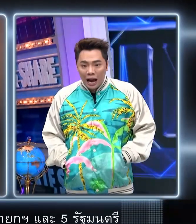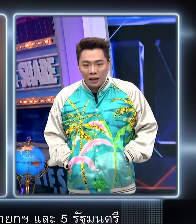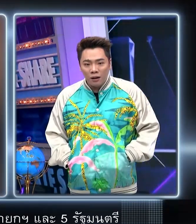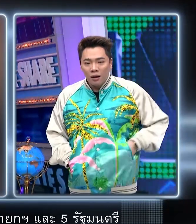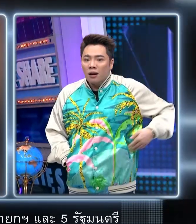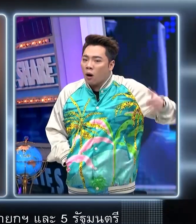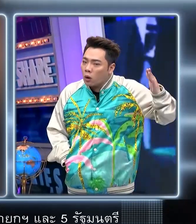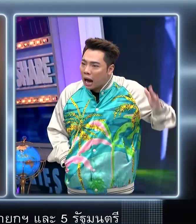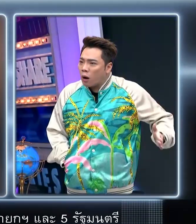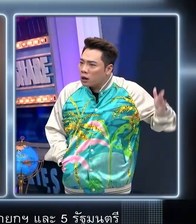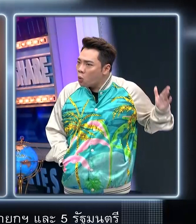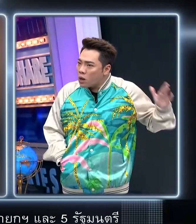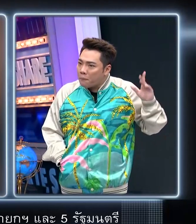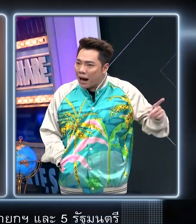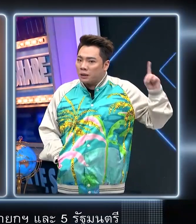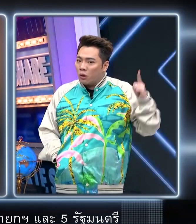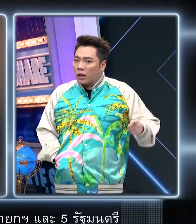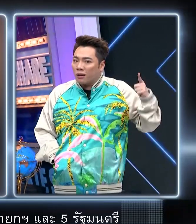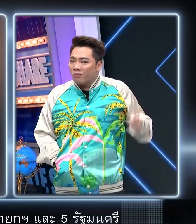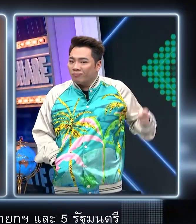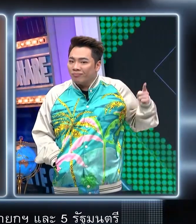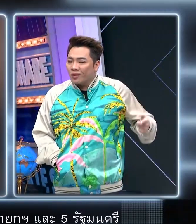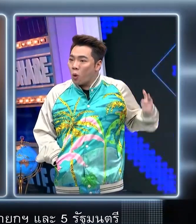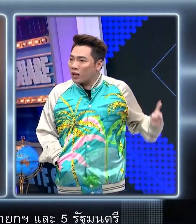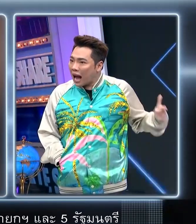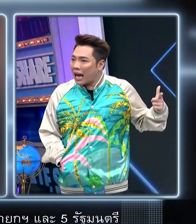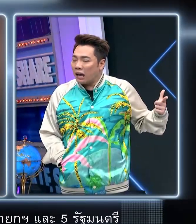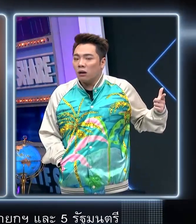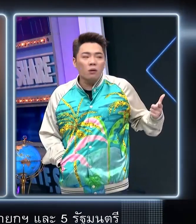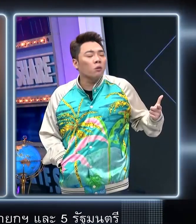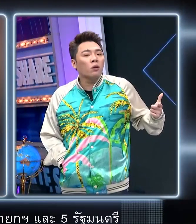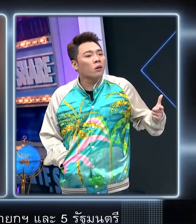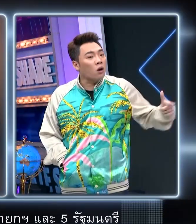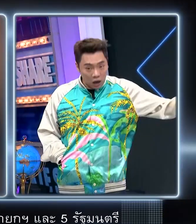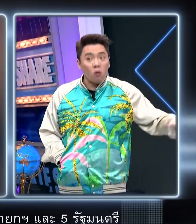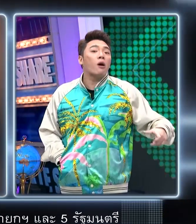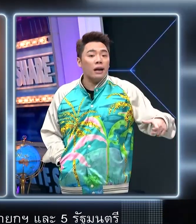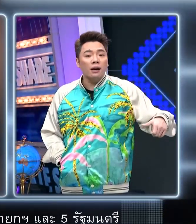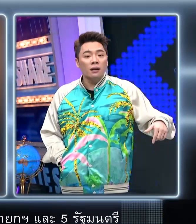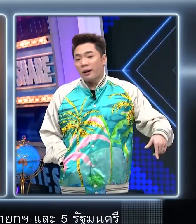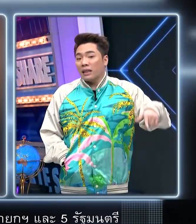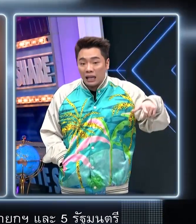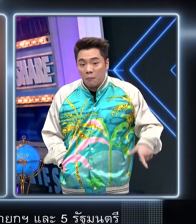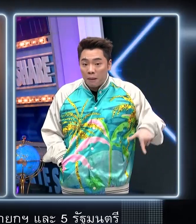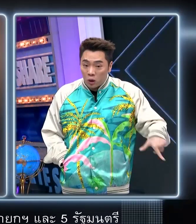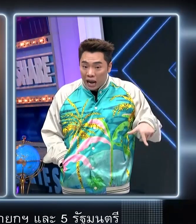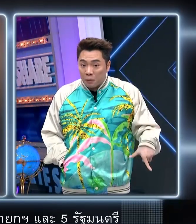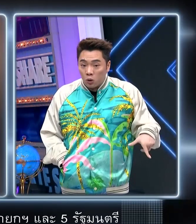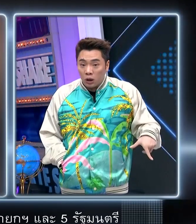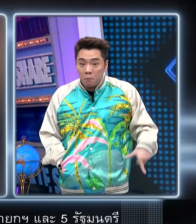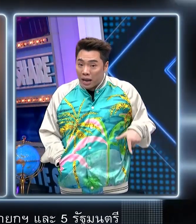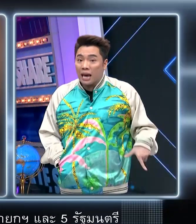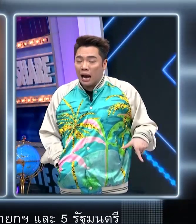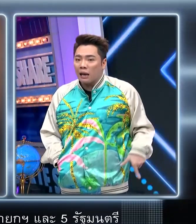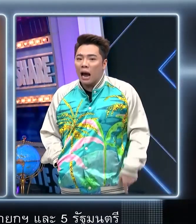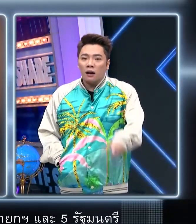คเพื่อชาตินะเขากล่าวถึงคุณภาพชีวิตคนไทยก็คือพวกเราเนี่ยในสมัยพลเอกประยุ